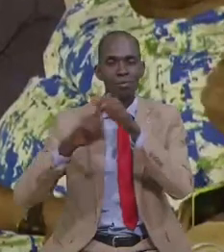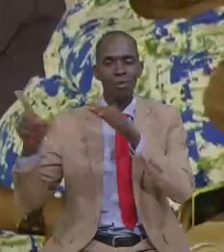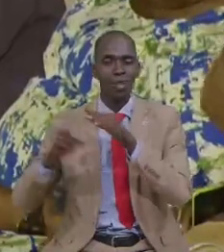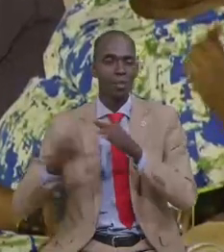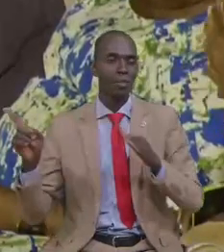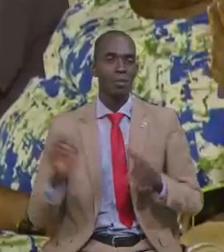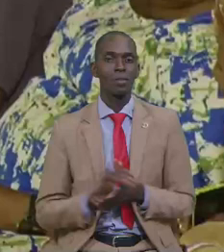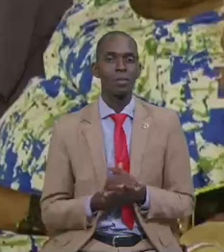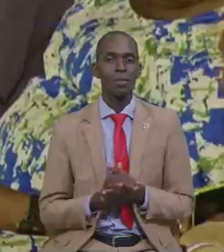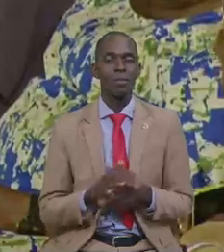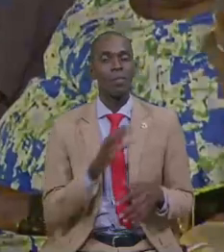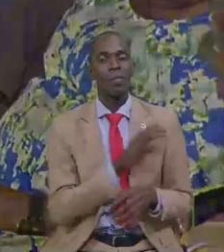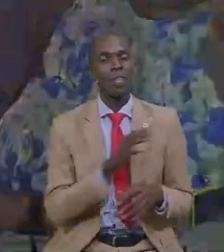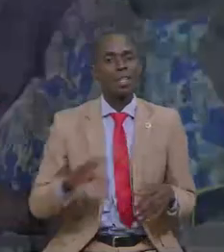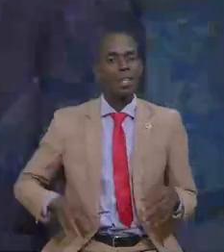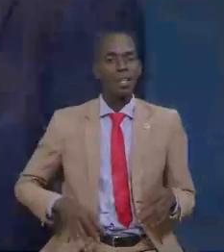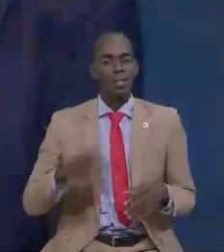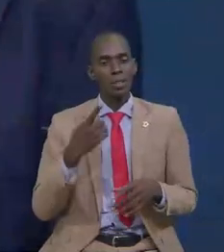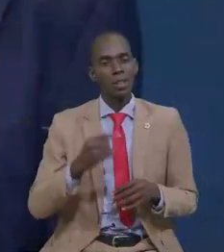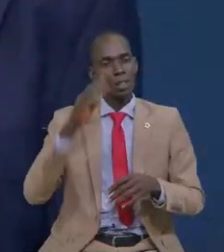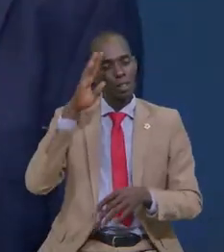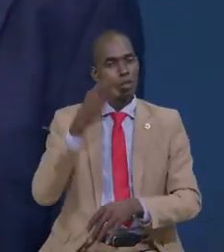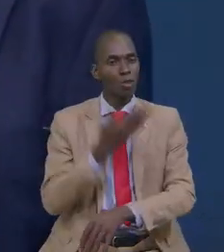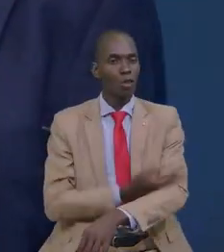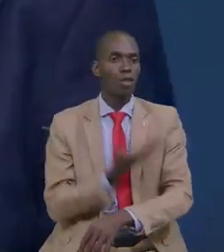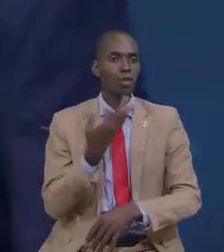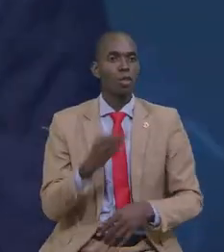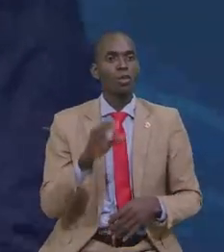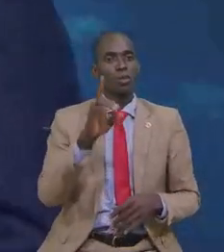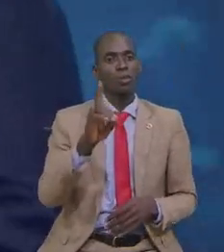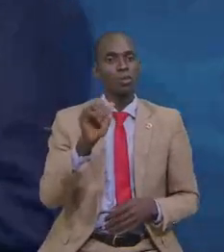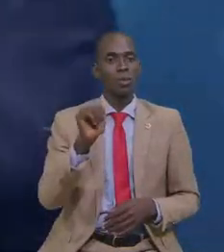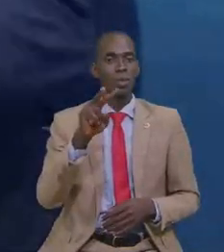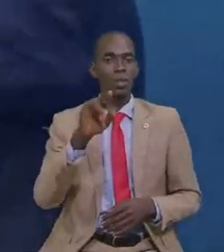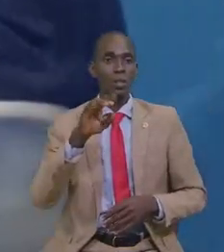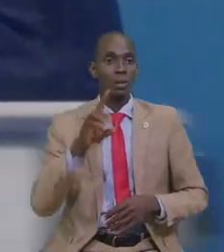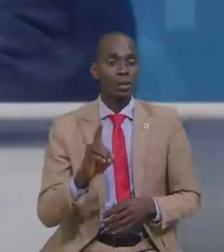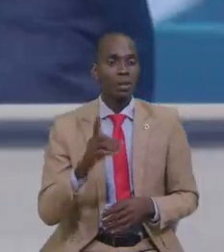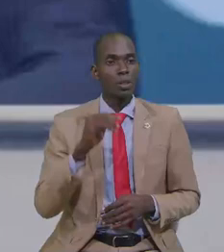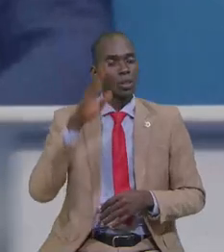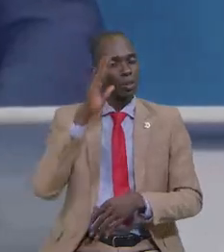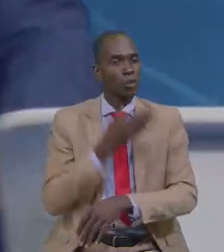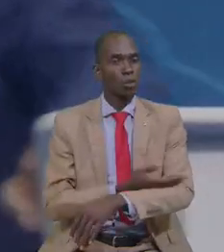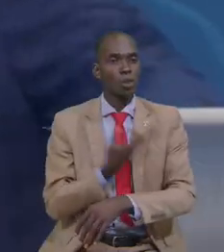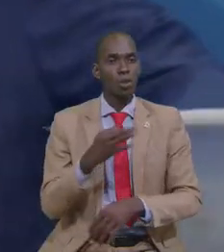Qu'est-ce qu'ils ont fait? Christ, le fils de David. Le fils de David